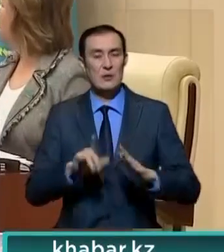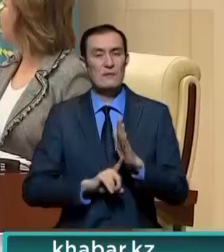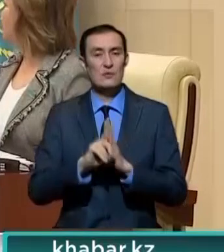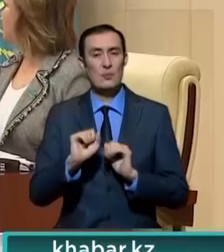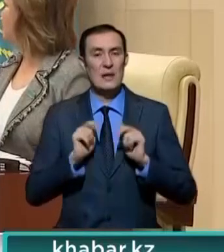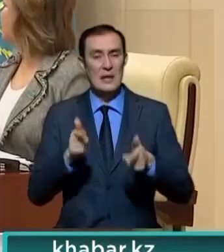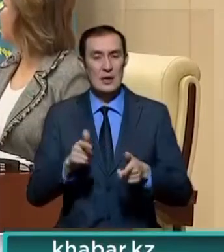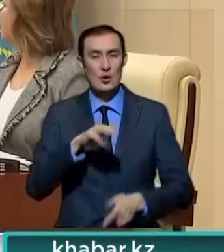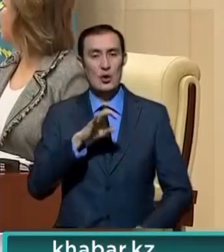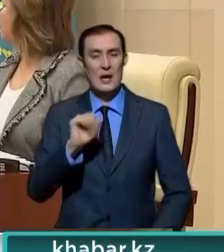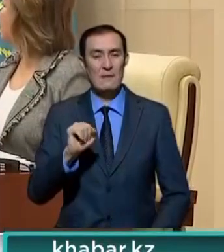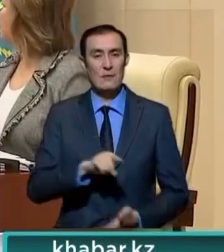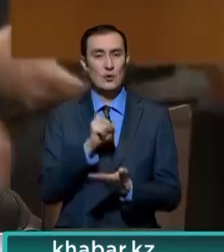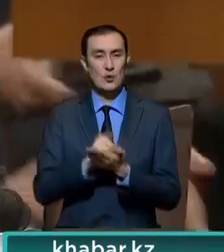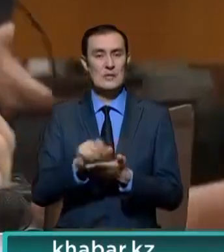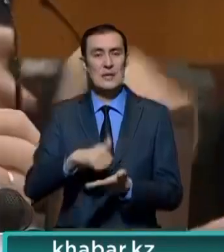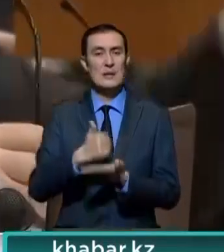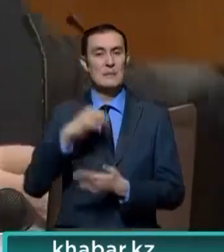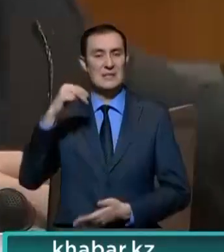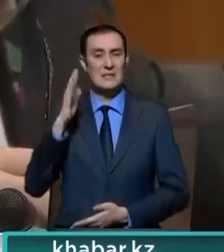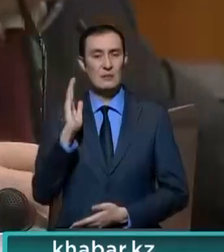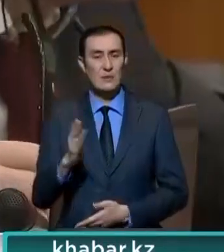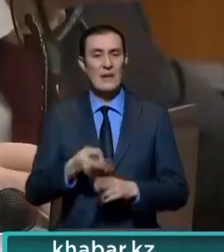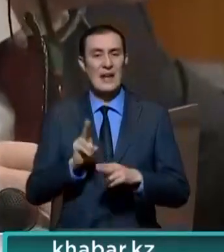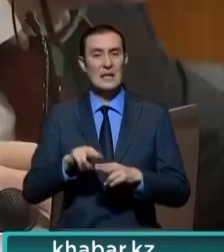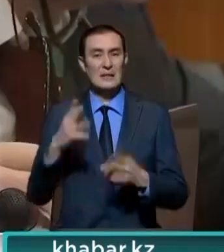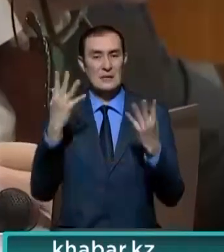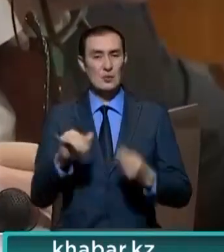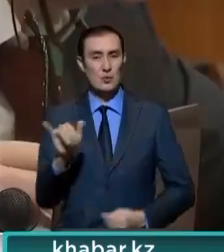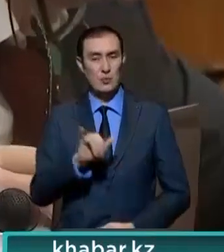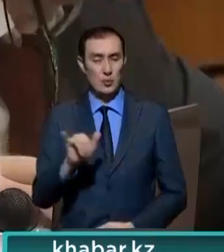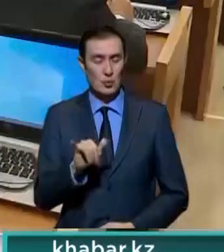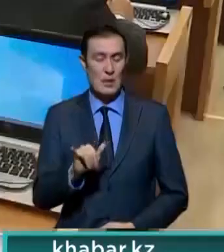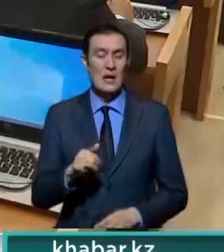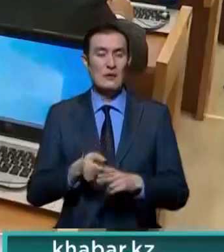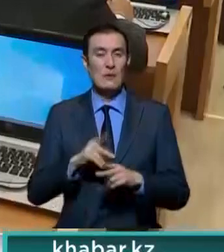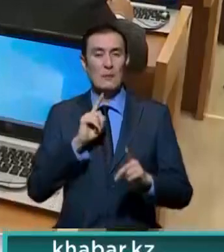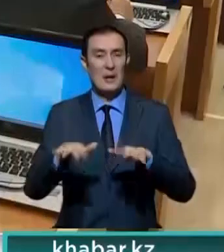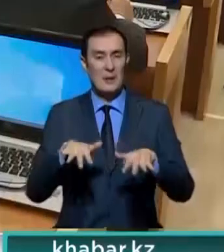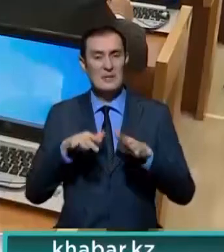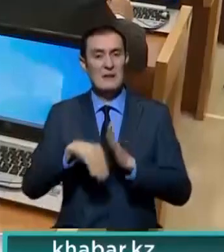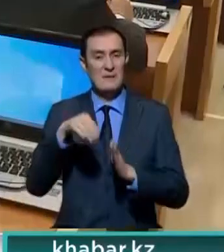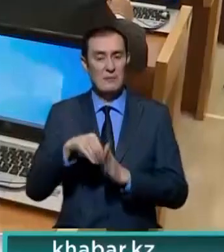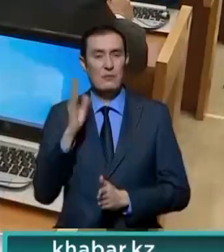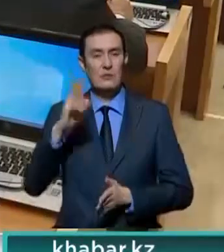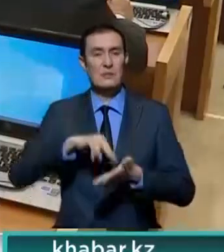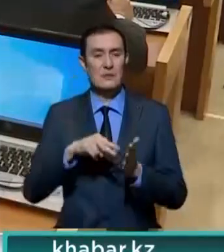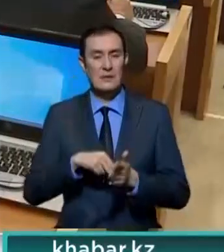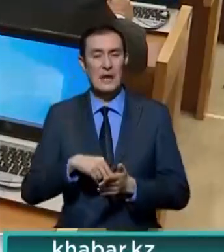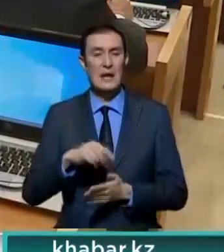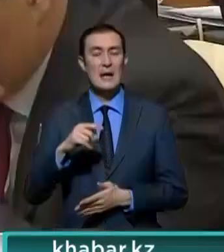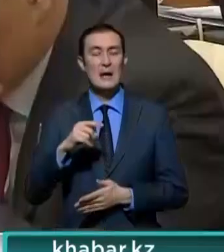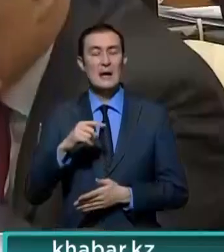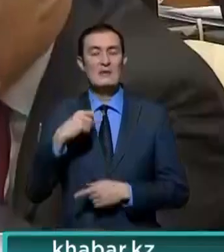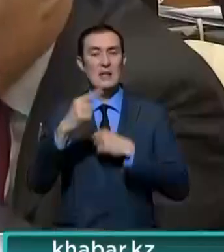вступления Касым-Жомарта Токаева в должность президента состоится в эту субботу. Что же касается парламентских выборов, то они намечены на первое